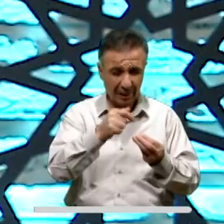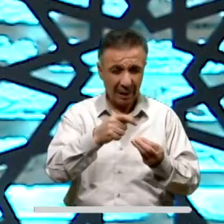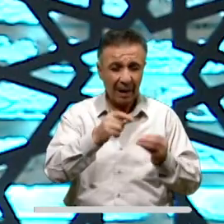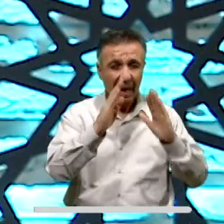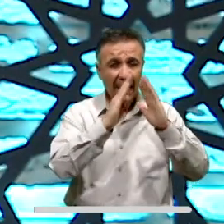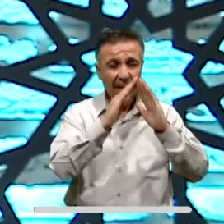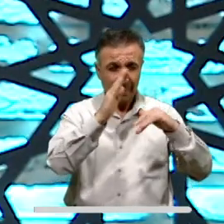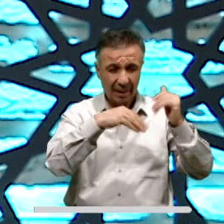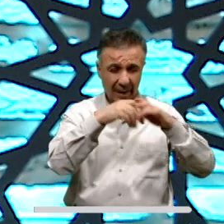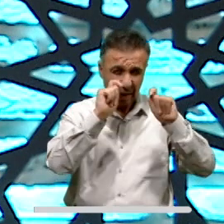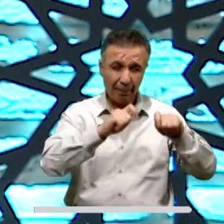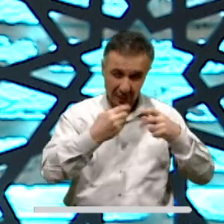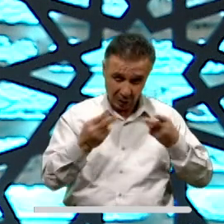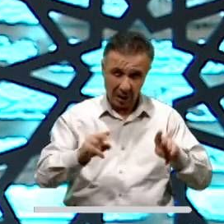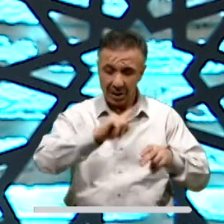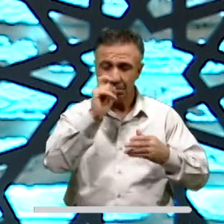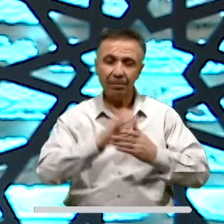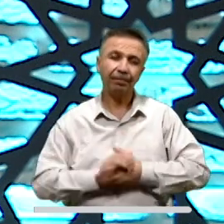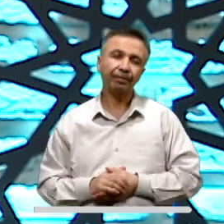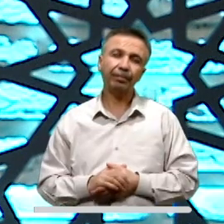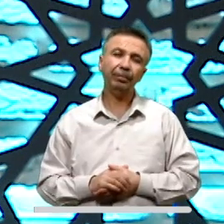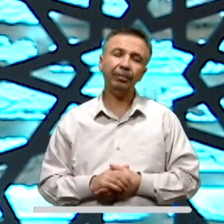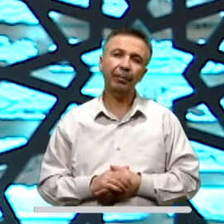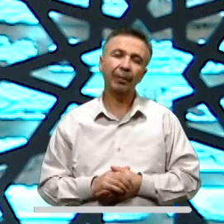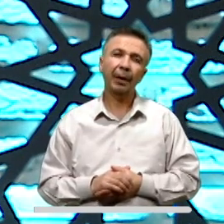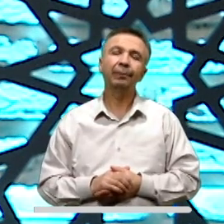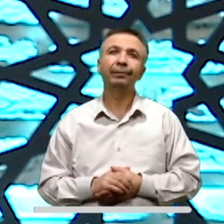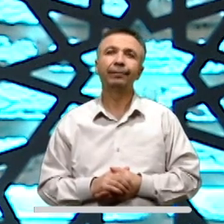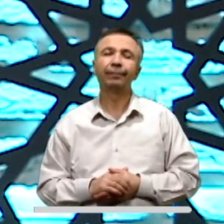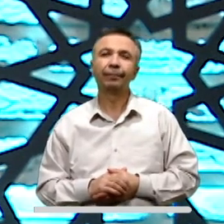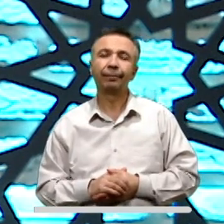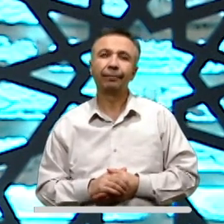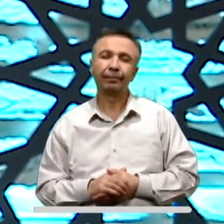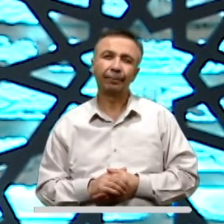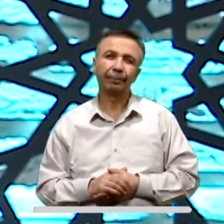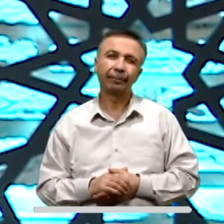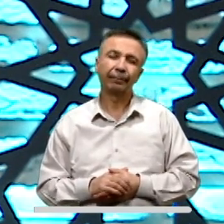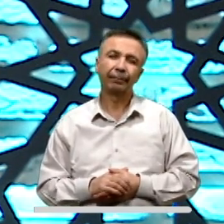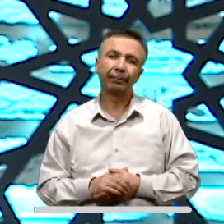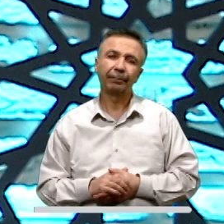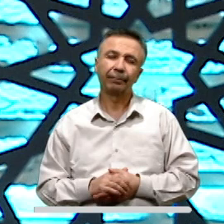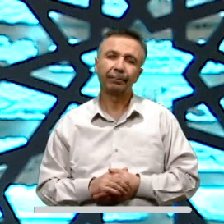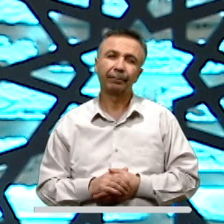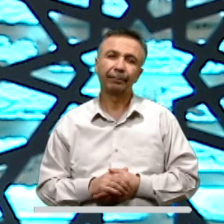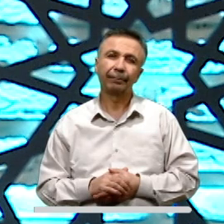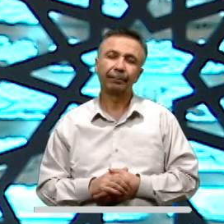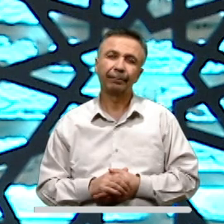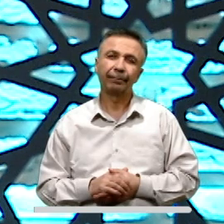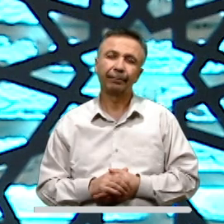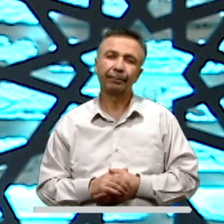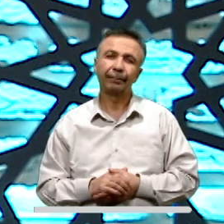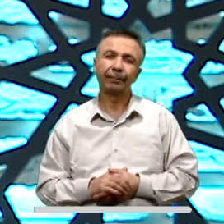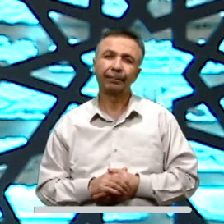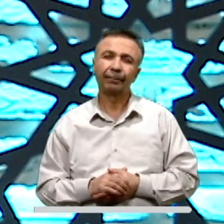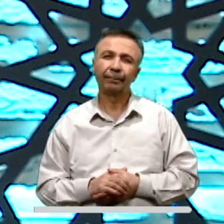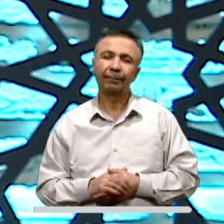Soralım Türkan Hanım. Cenab-ı Allah korktuklarımızdan emin, umduklarımızdan nail eylesin. İnşallah böyle bahsettiğiniz